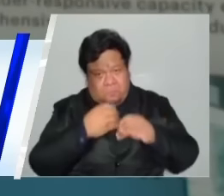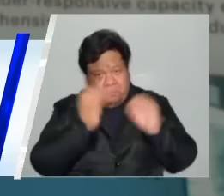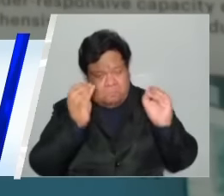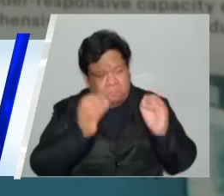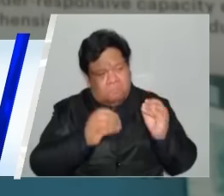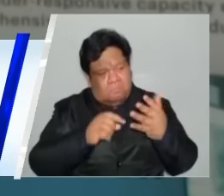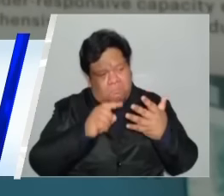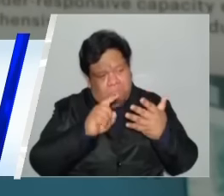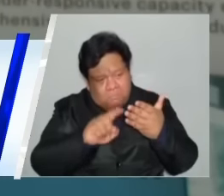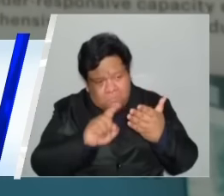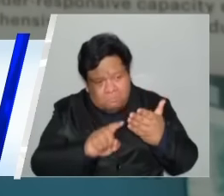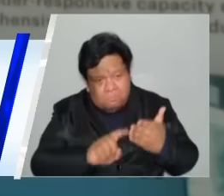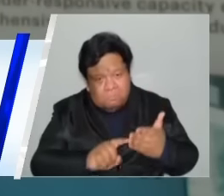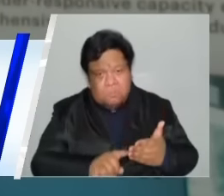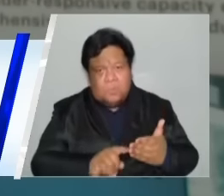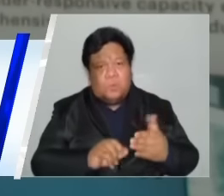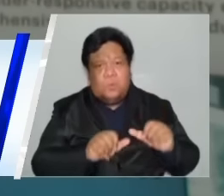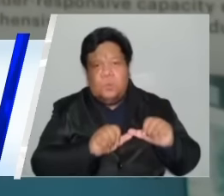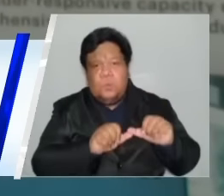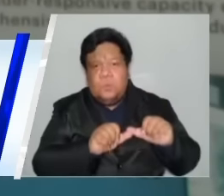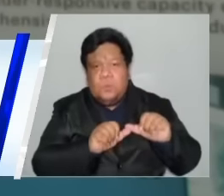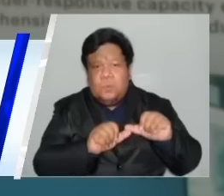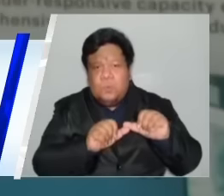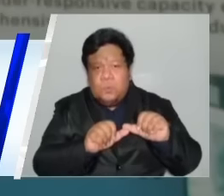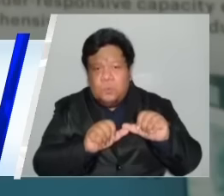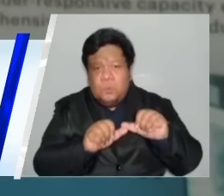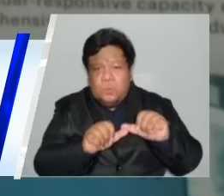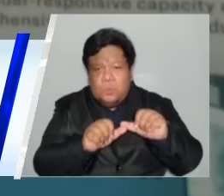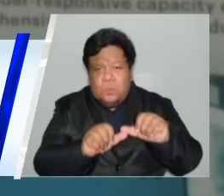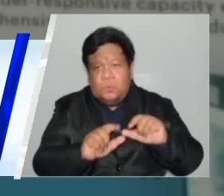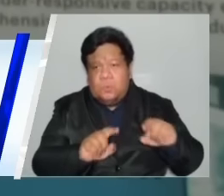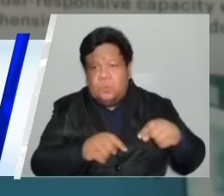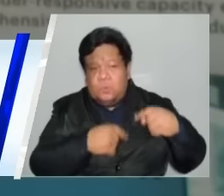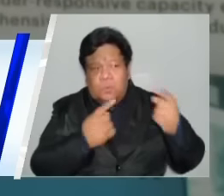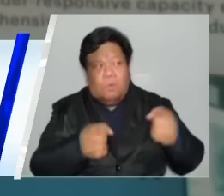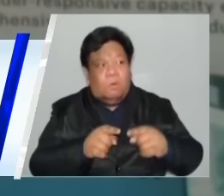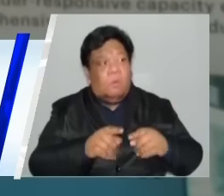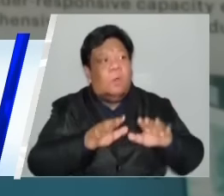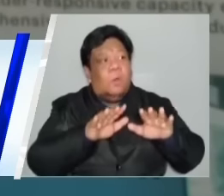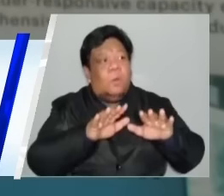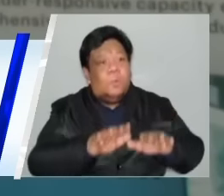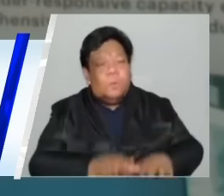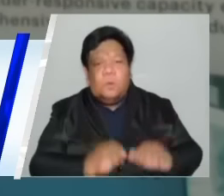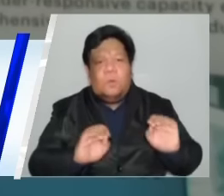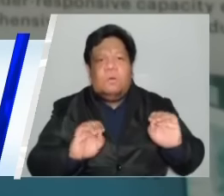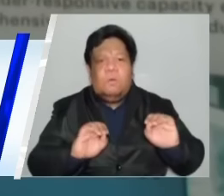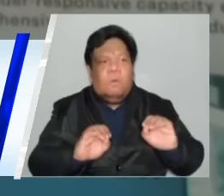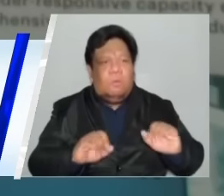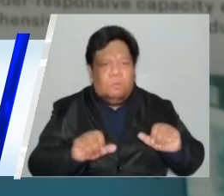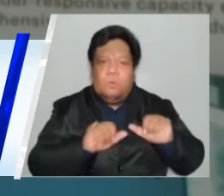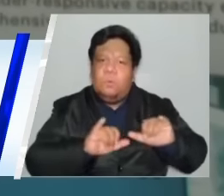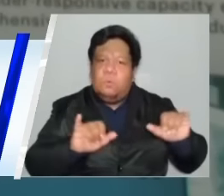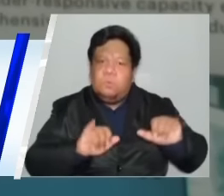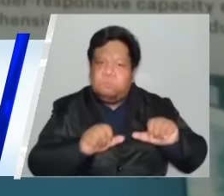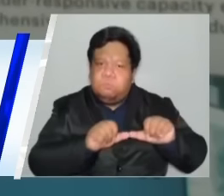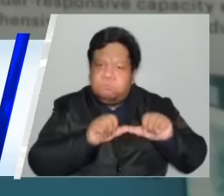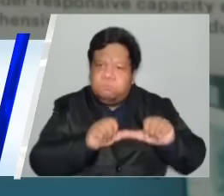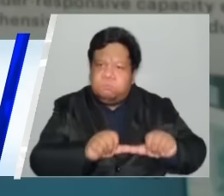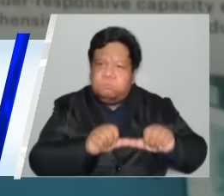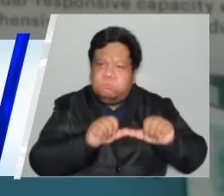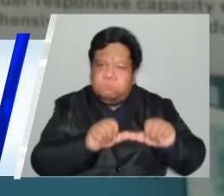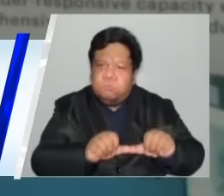sustain, wala pong patid at mataas na mga anomalous na